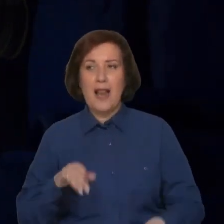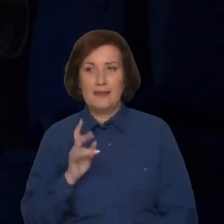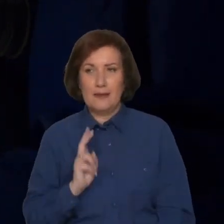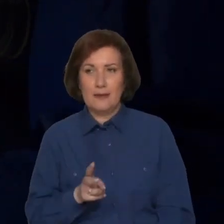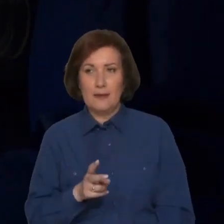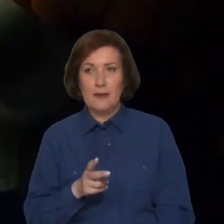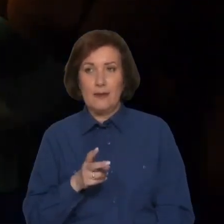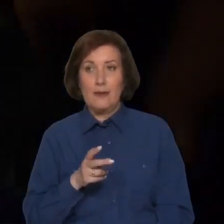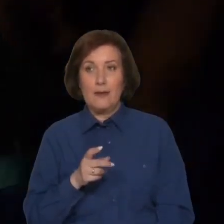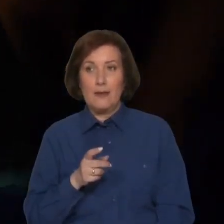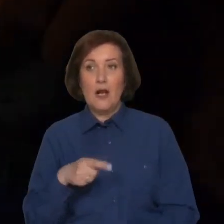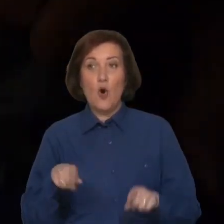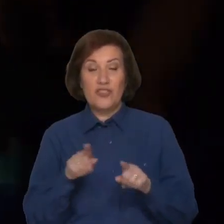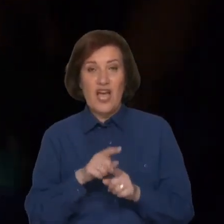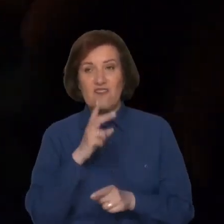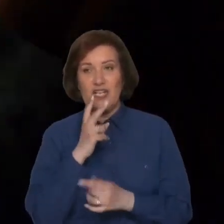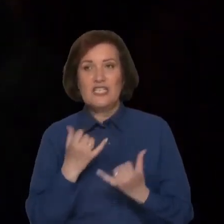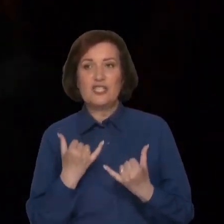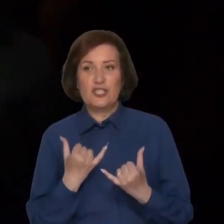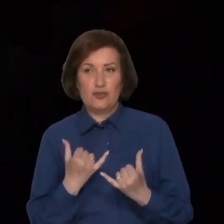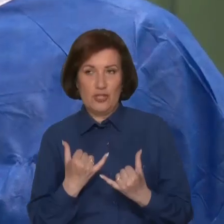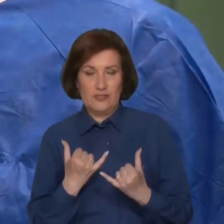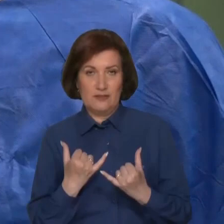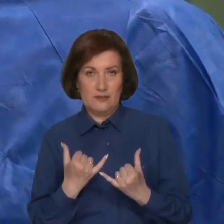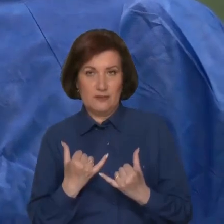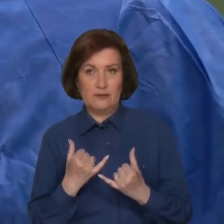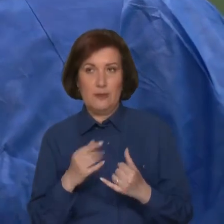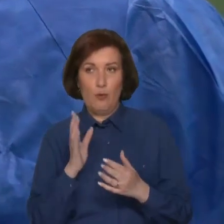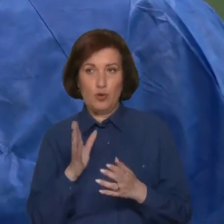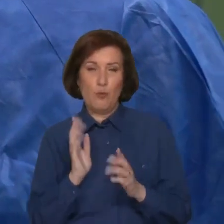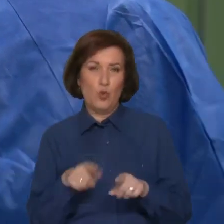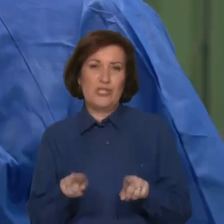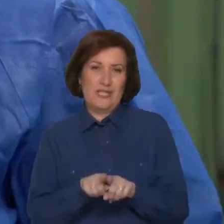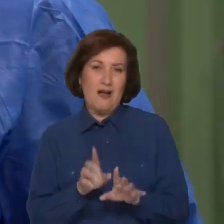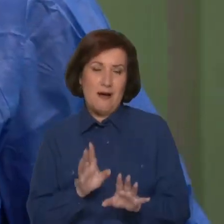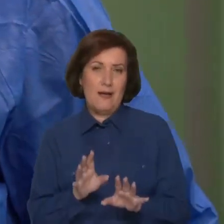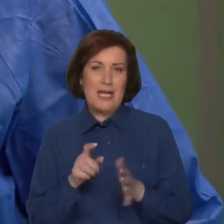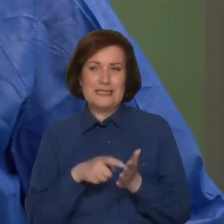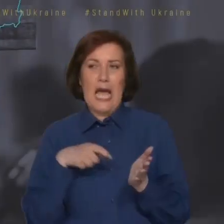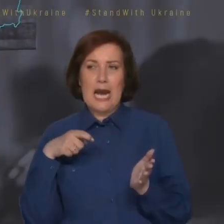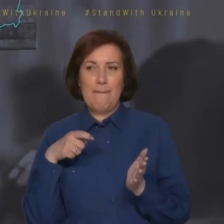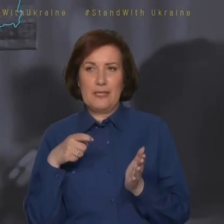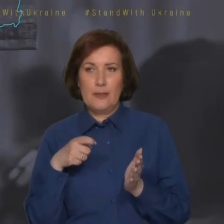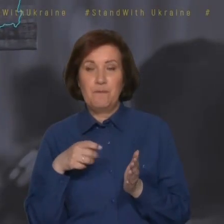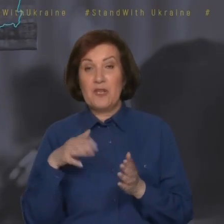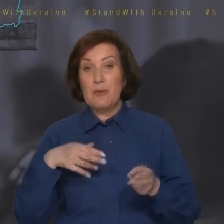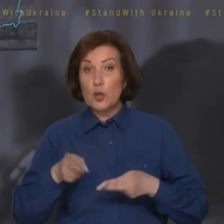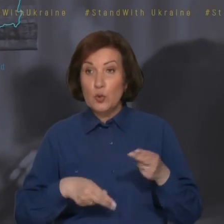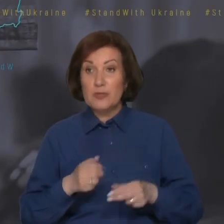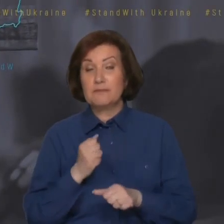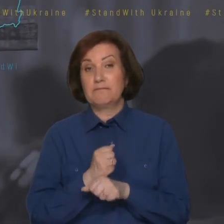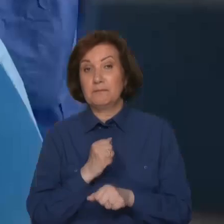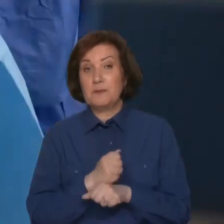такий комарик. Так виглядає сучасний рубець. Потім вона буде така царапинка. Перед